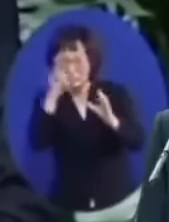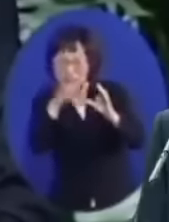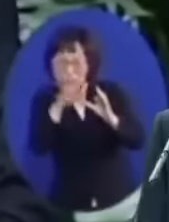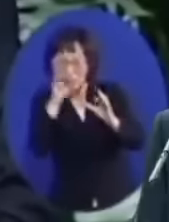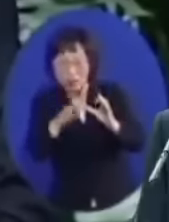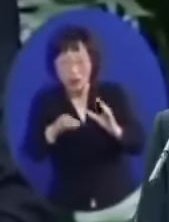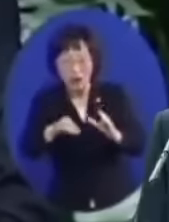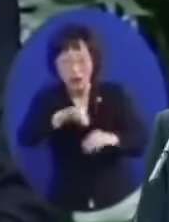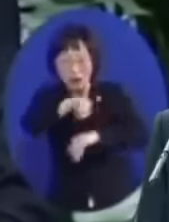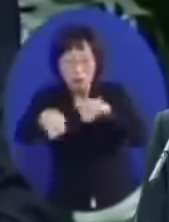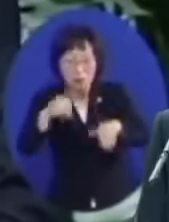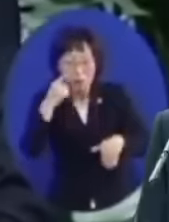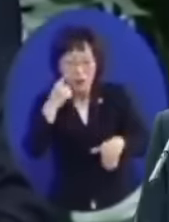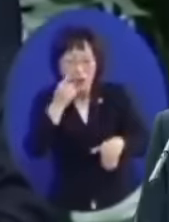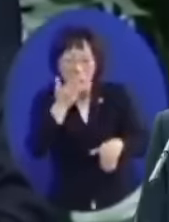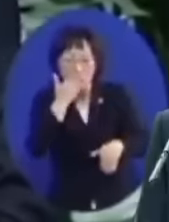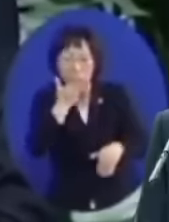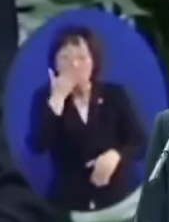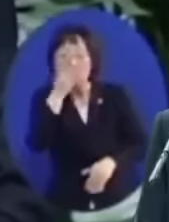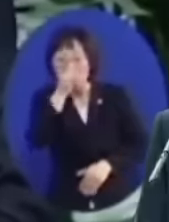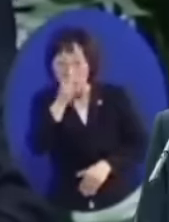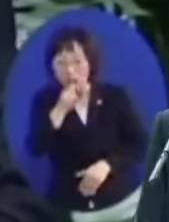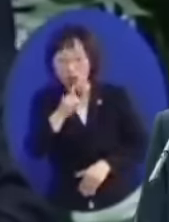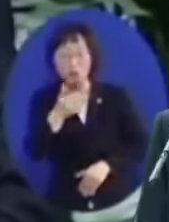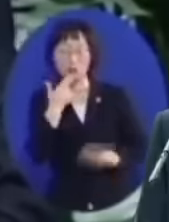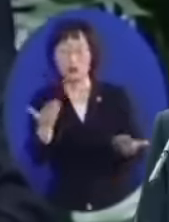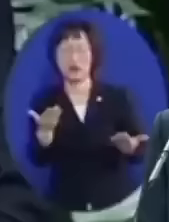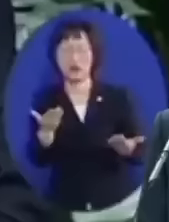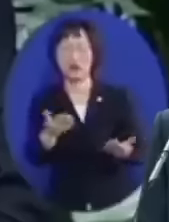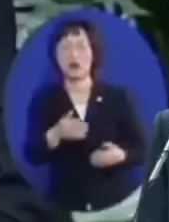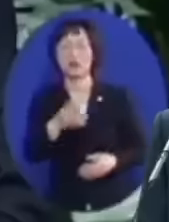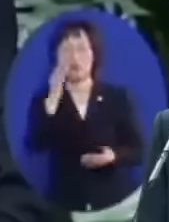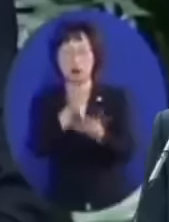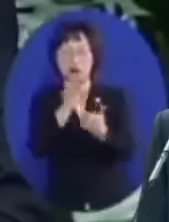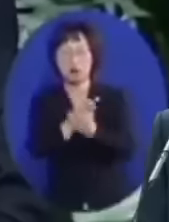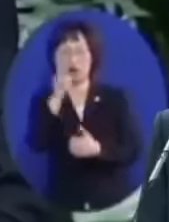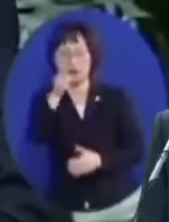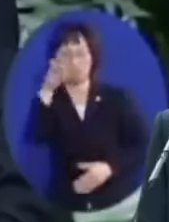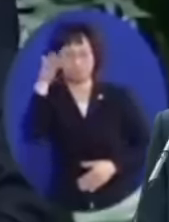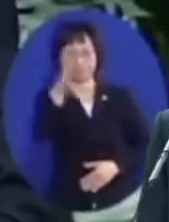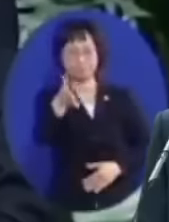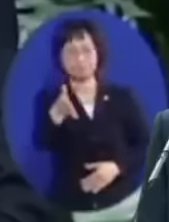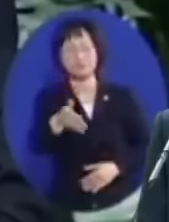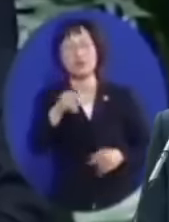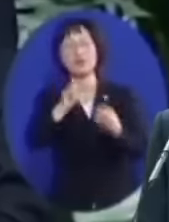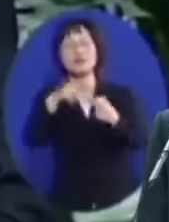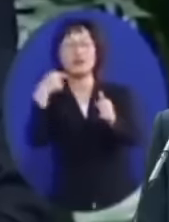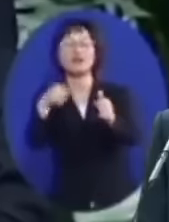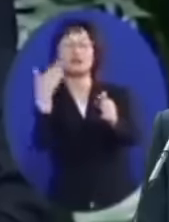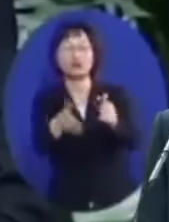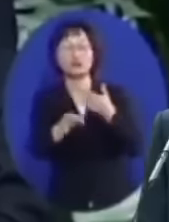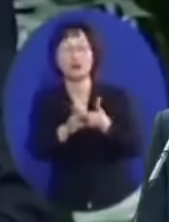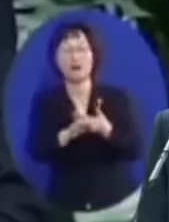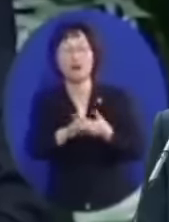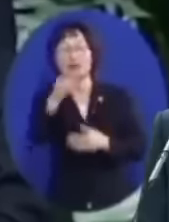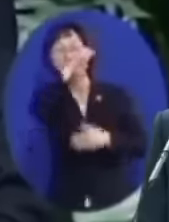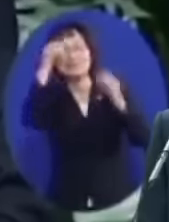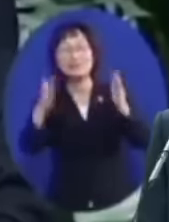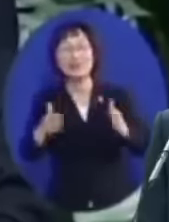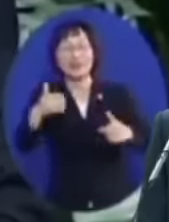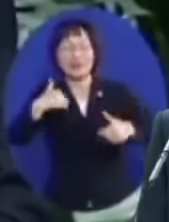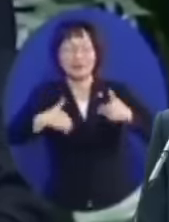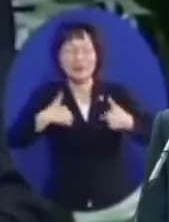것도 없습니다. 하나 전공적으로 잘할 수 있는 것을 가르치면 그것이 그 인생을